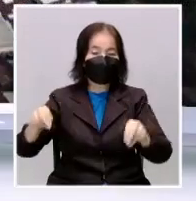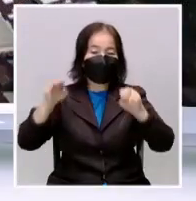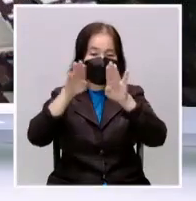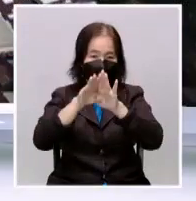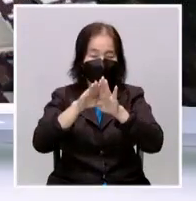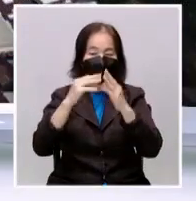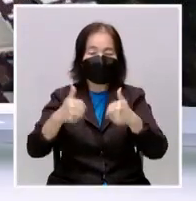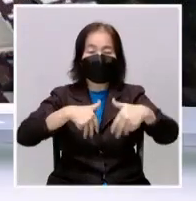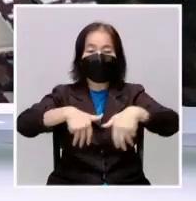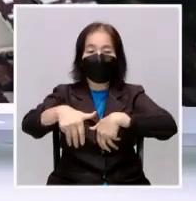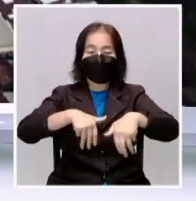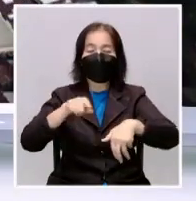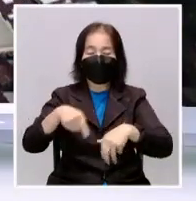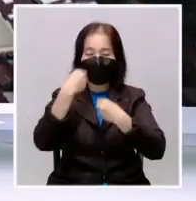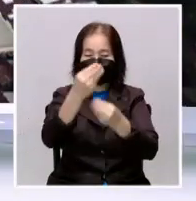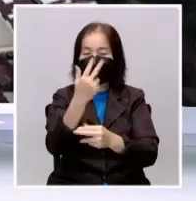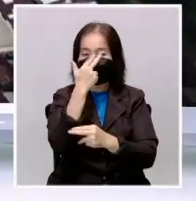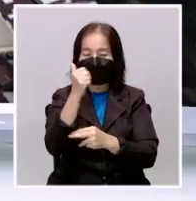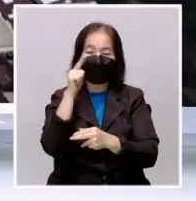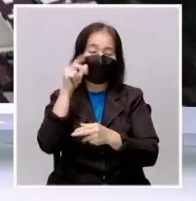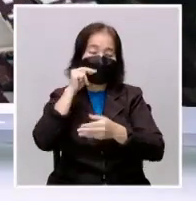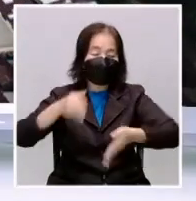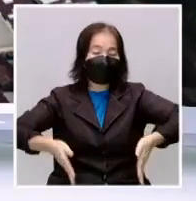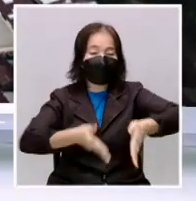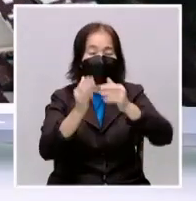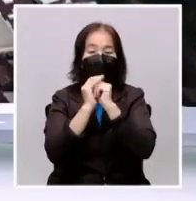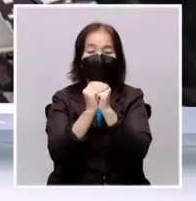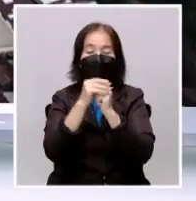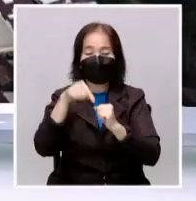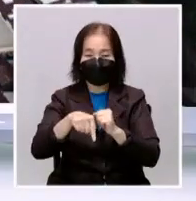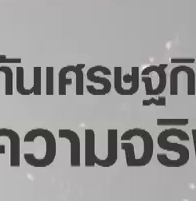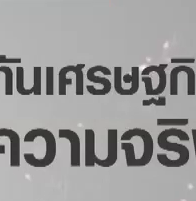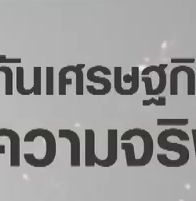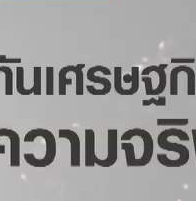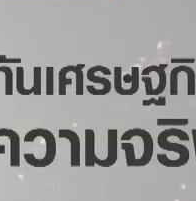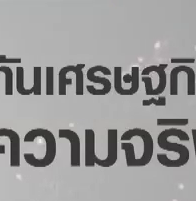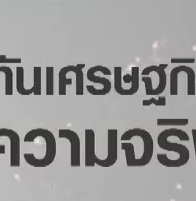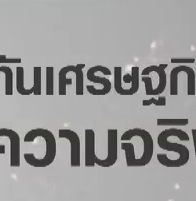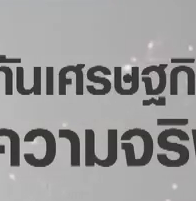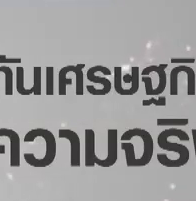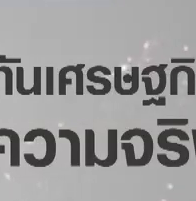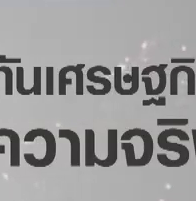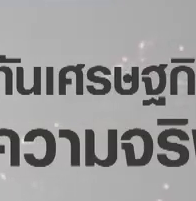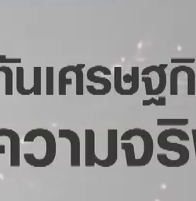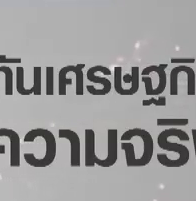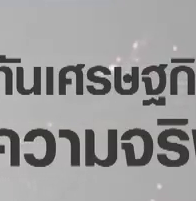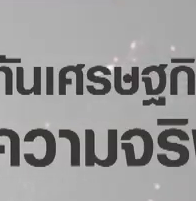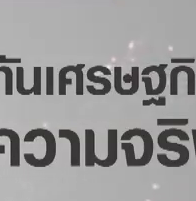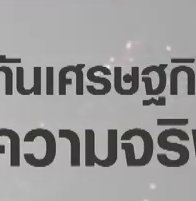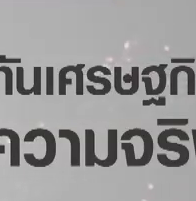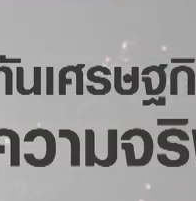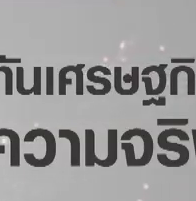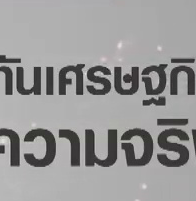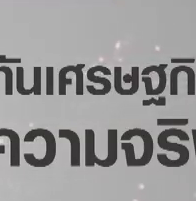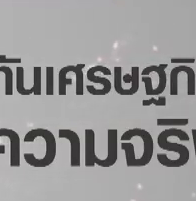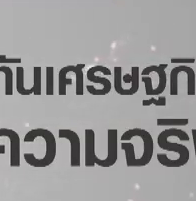นะคะชุมชนริมแม่น้ำท่าจีนก็ต้องระมัดระวังทั้งน้ำท่าแล้วก็น้ำเหนือด้วยนะคะ ค่ะขอบคุณที่ติดตามรับชมทีน N News